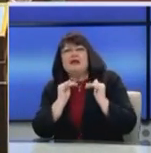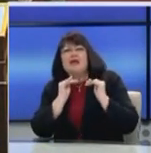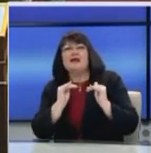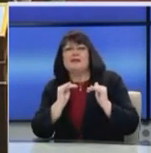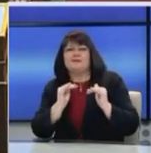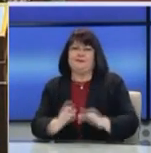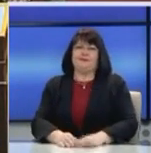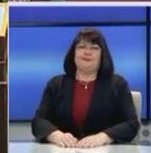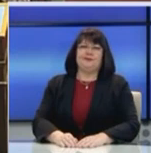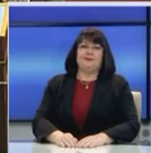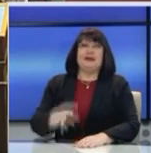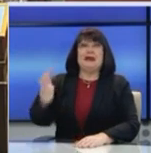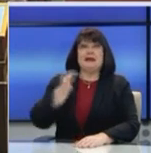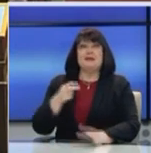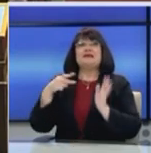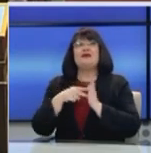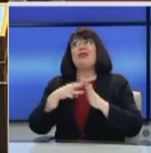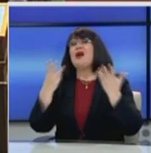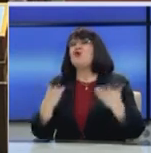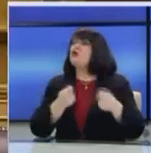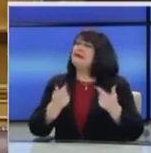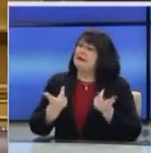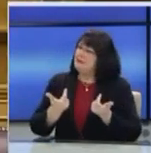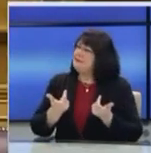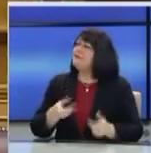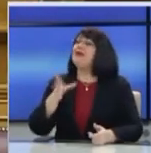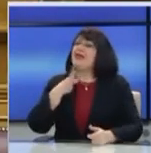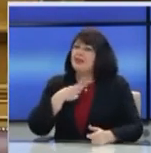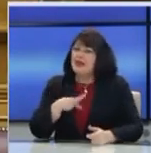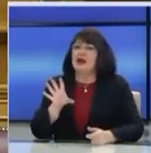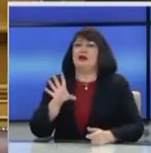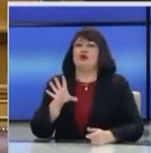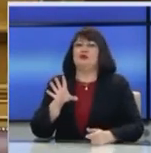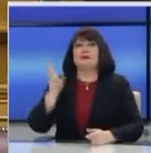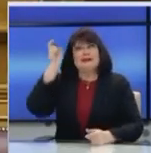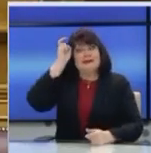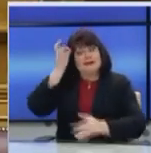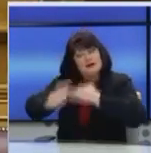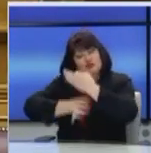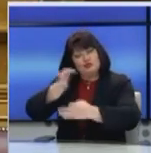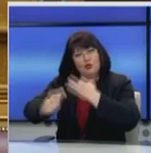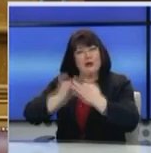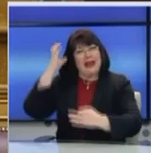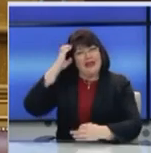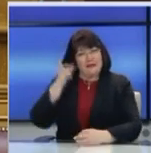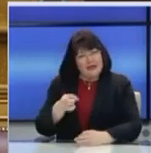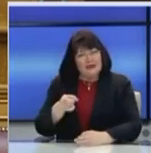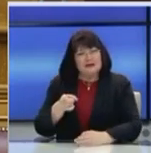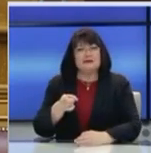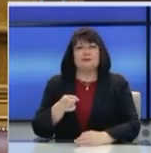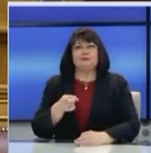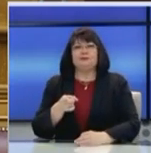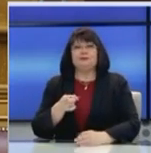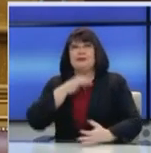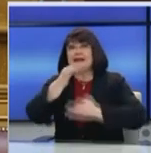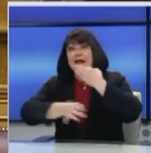Αναφερθήκατε στο τι έγινε το 2018. Και θα ήθελα να φρεσκάρω λίγο τη μνήμη σας, αλλά να